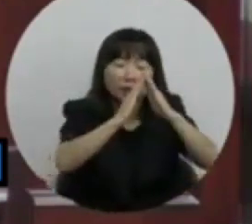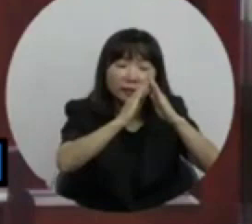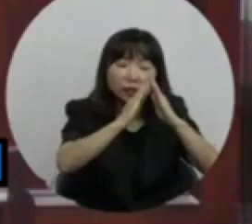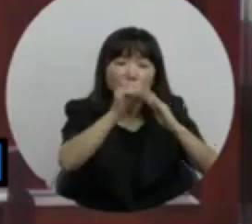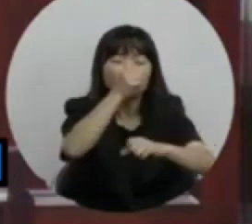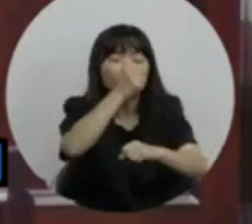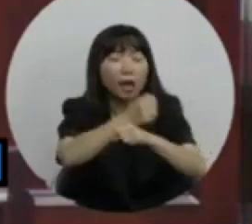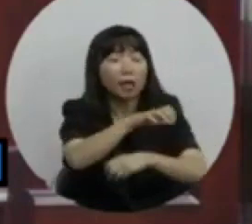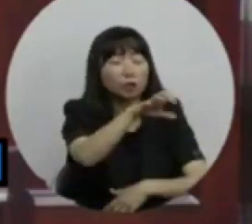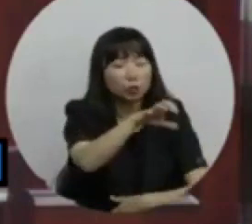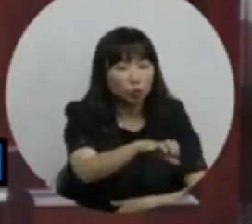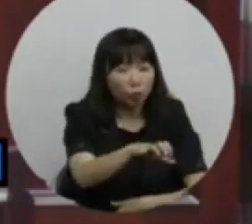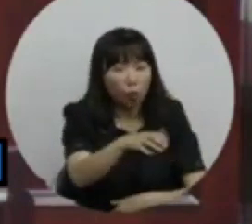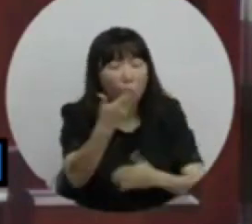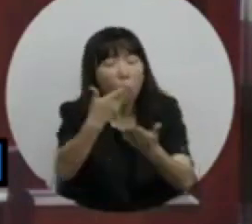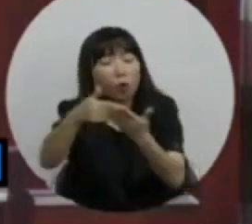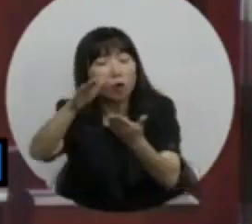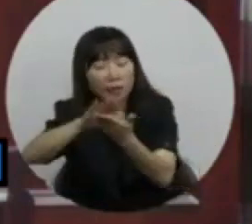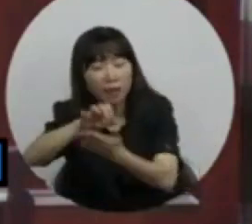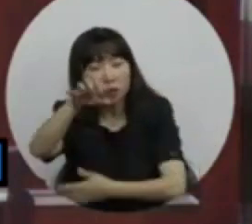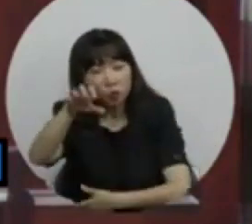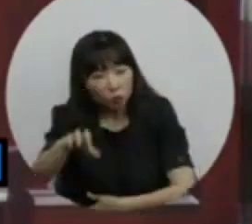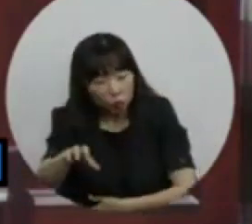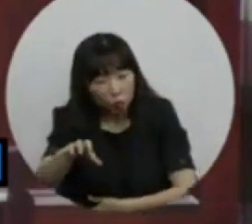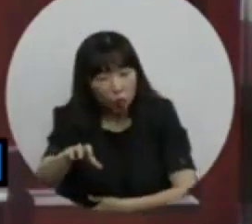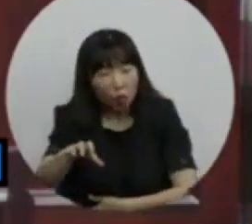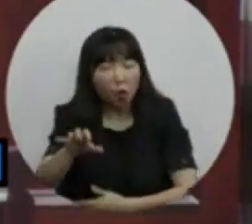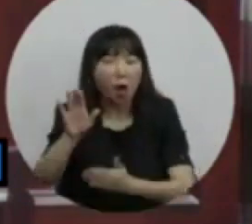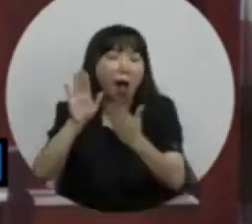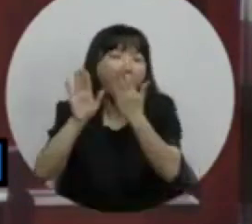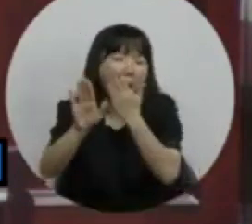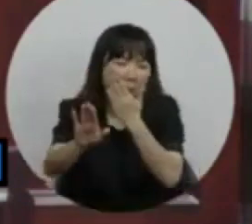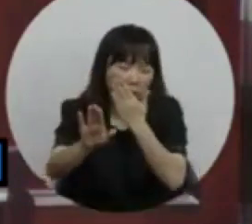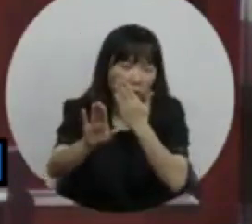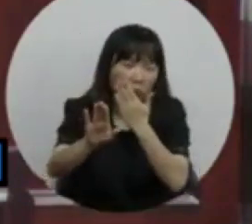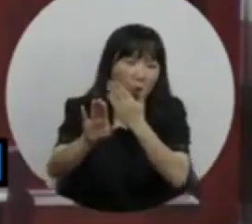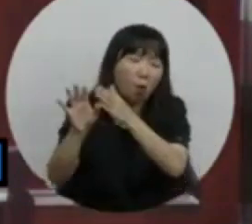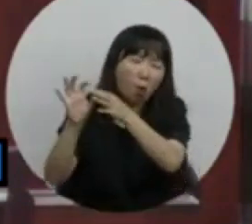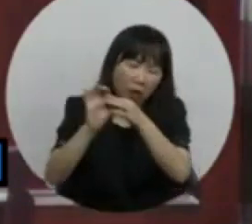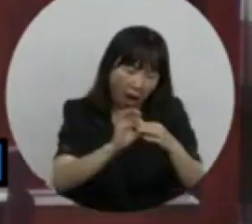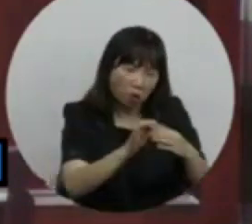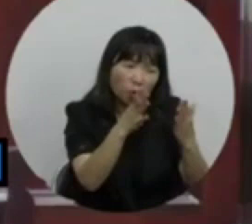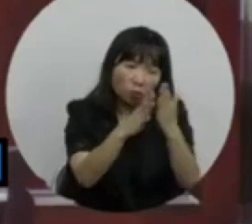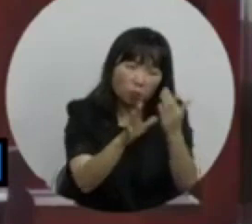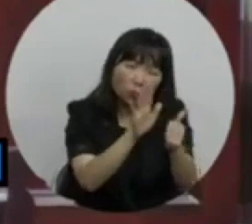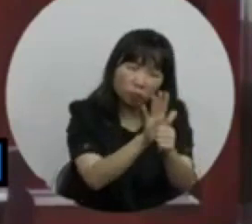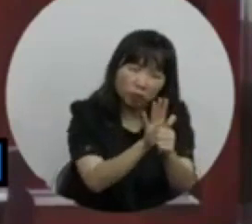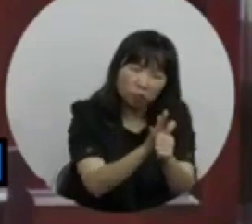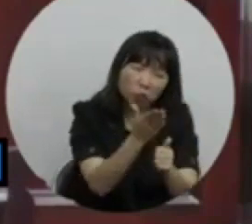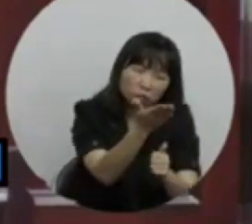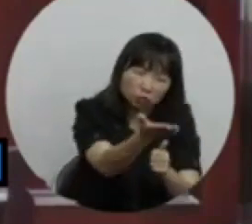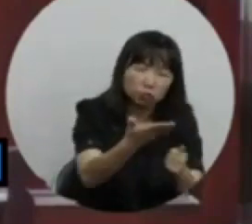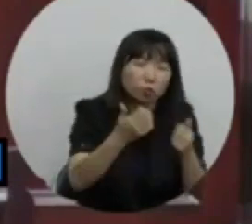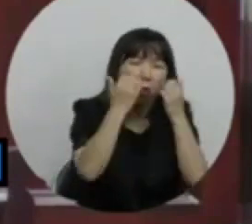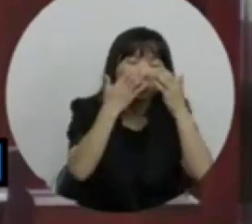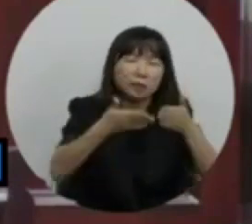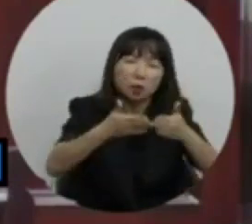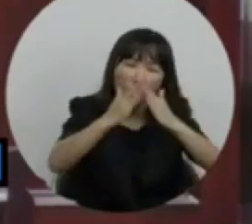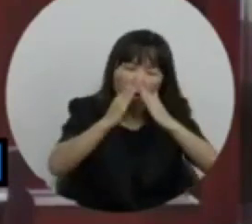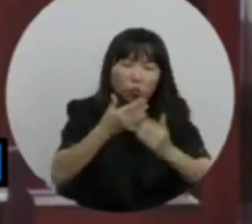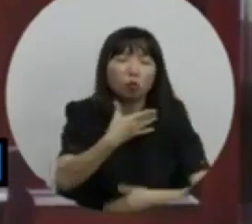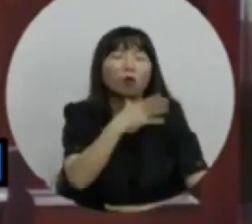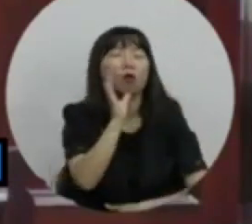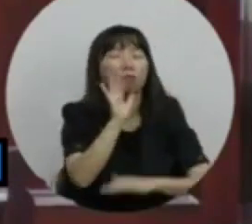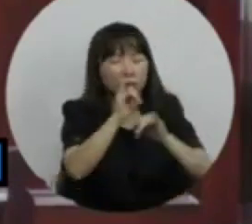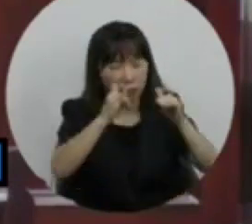리모델링 대상을 확정하고 연차적으로 신개축 및 물품 지원 등 어르신들이 노후 생활을